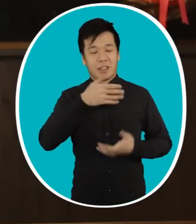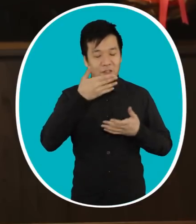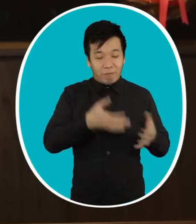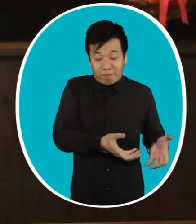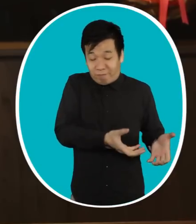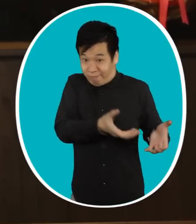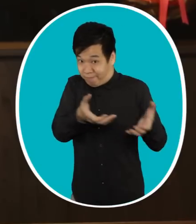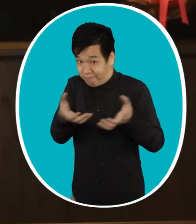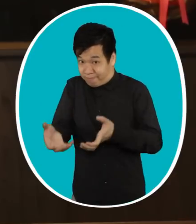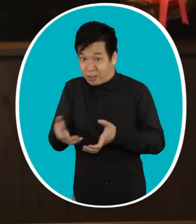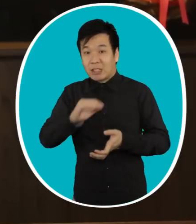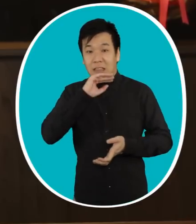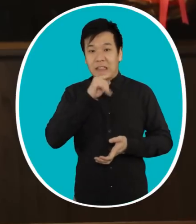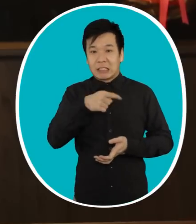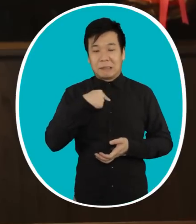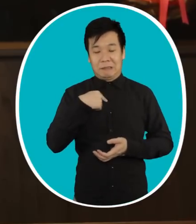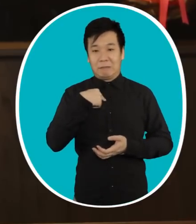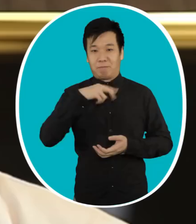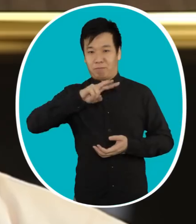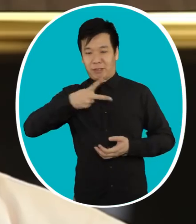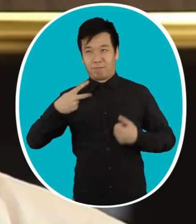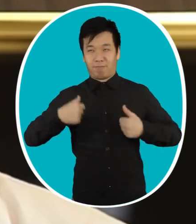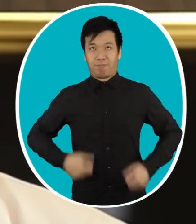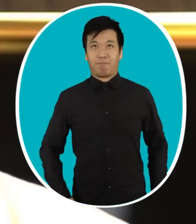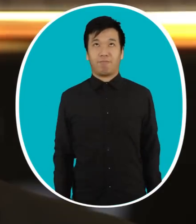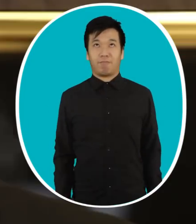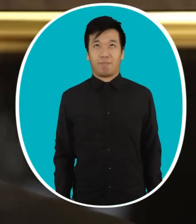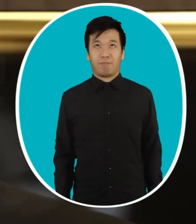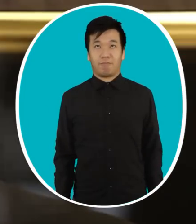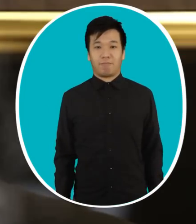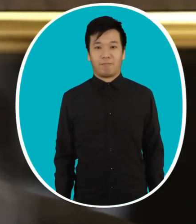交俾佢之前咧，我係要變身先嘅。